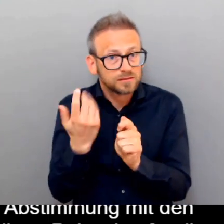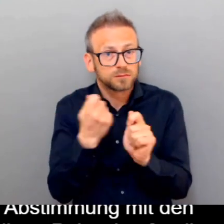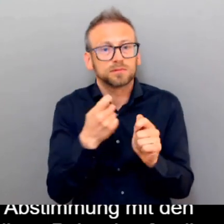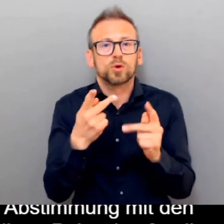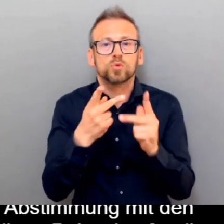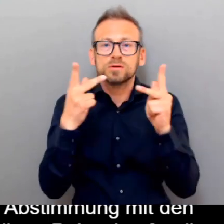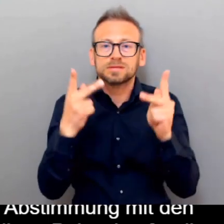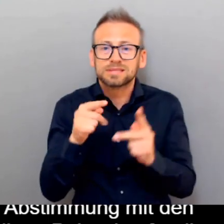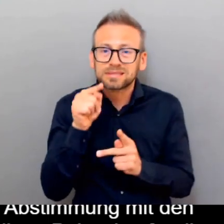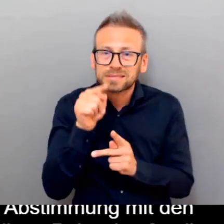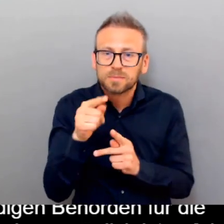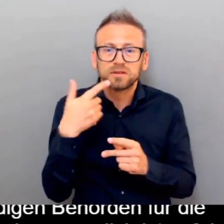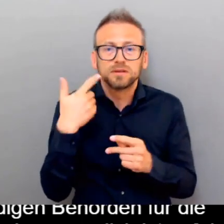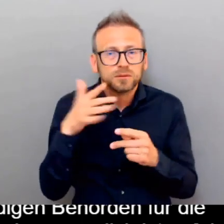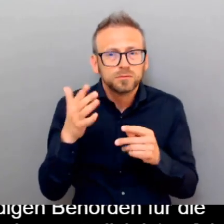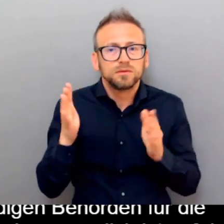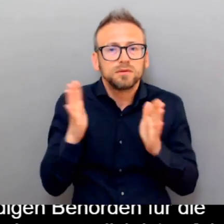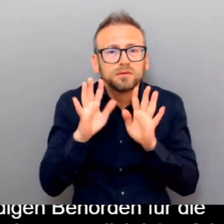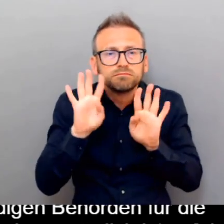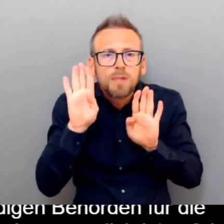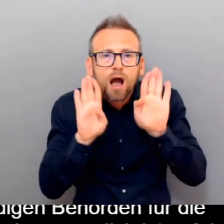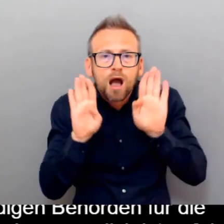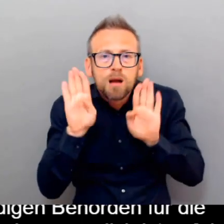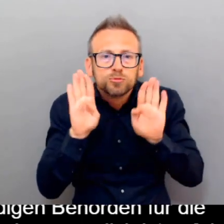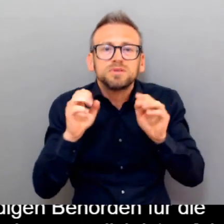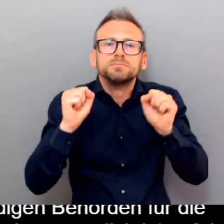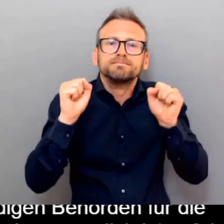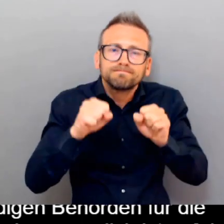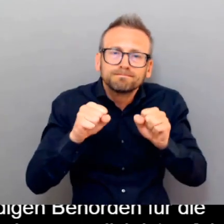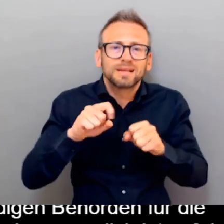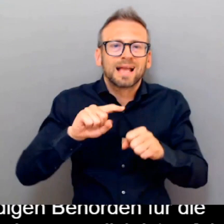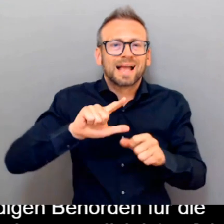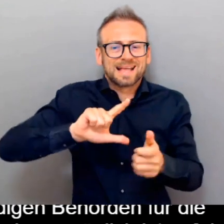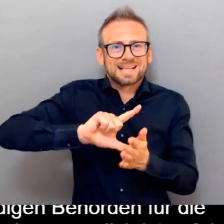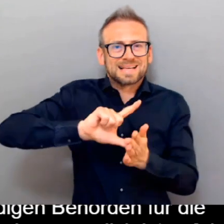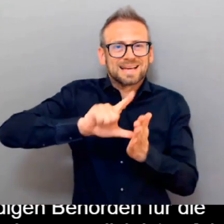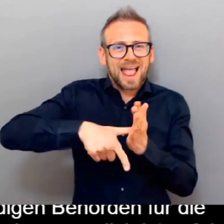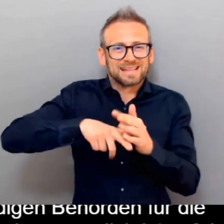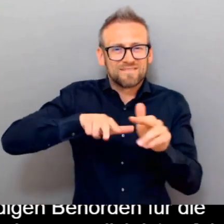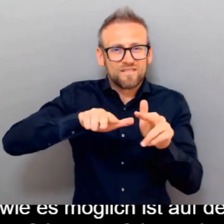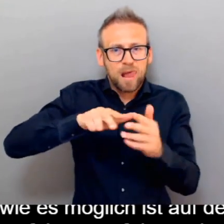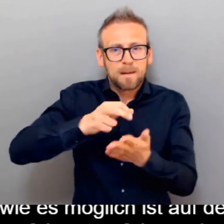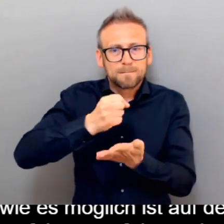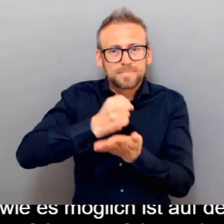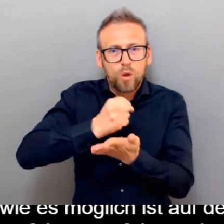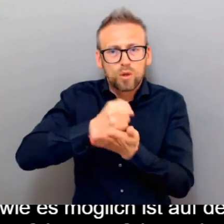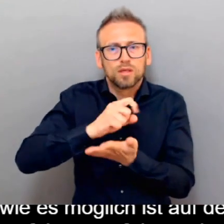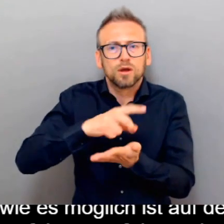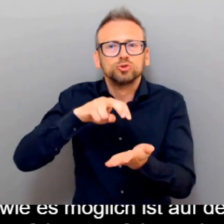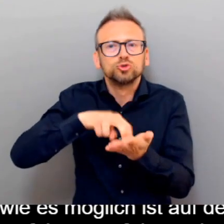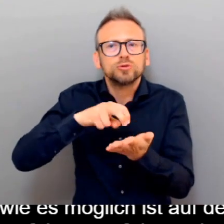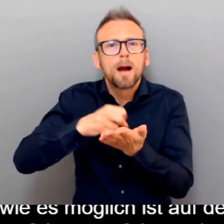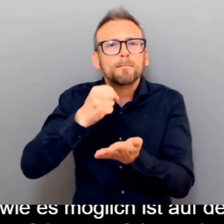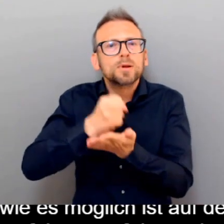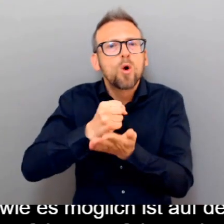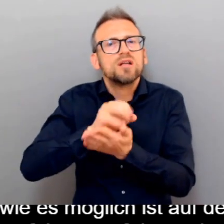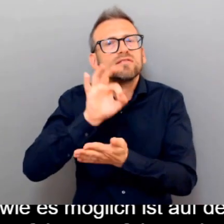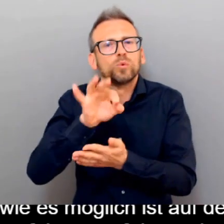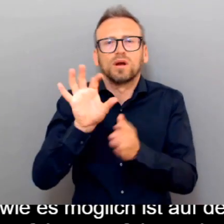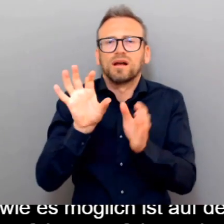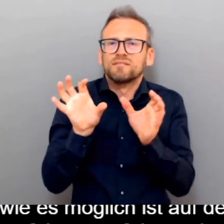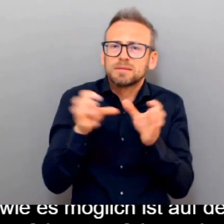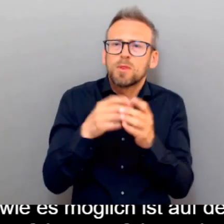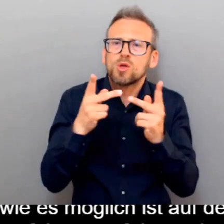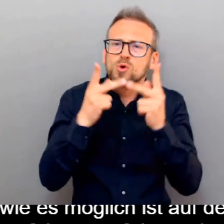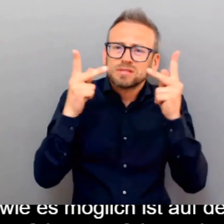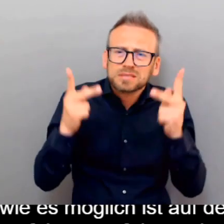möchte, ist die konkrete Umsetzung im Bereich der Gastronomie. Ich gehe davon aus, dass der Kollege Aiwanger darauf dann auch noch eingehen